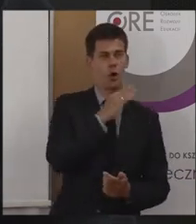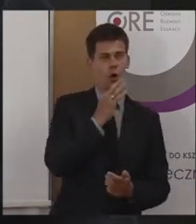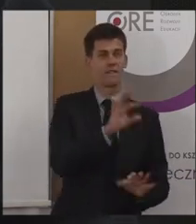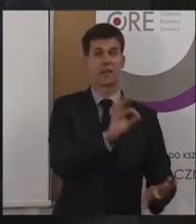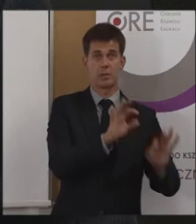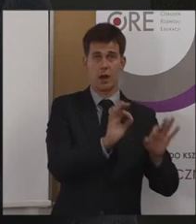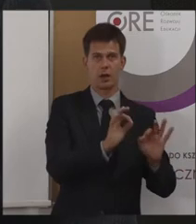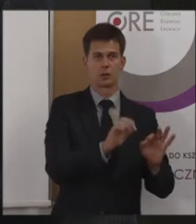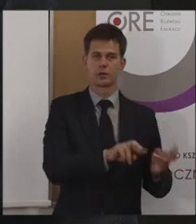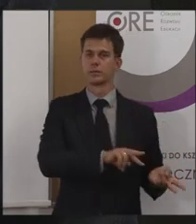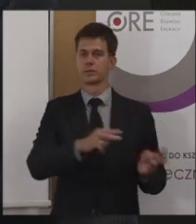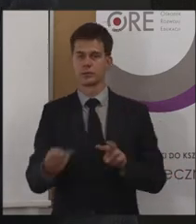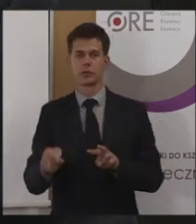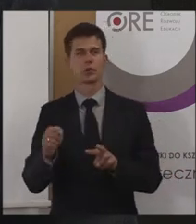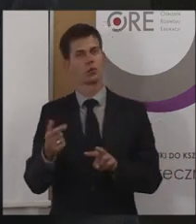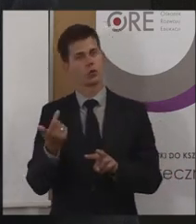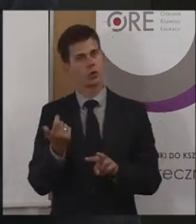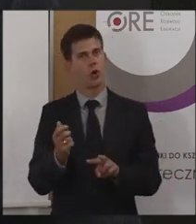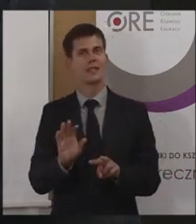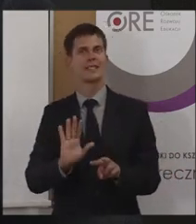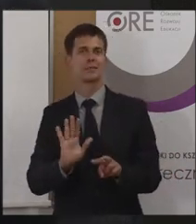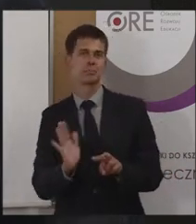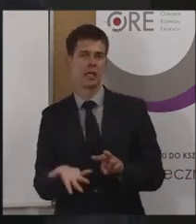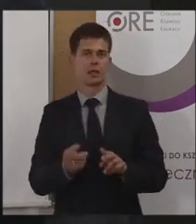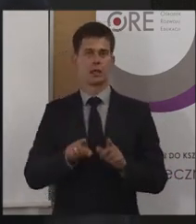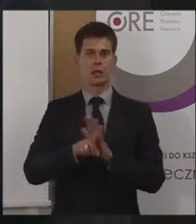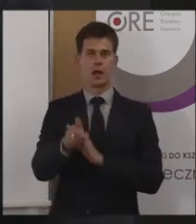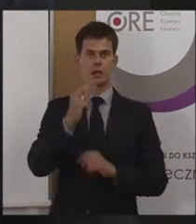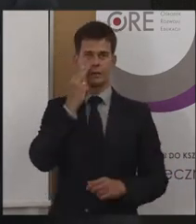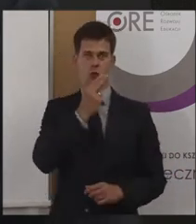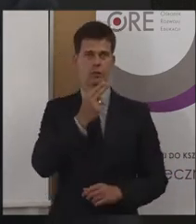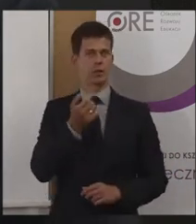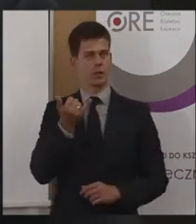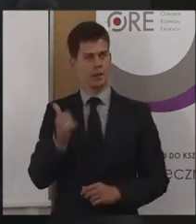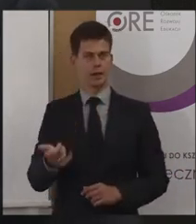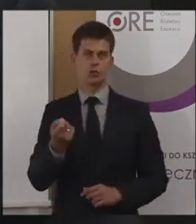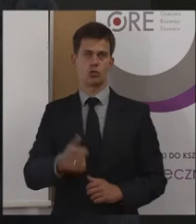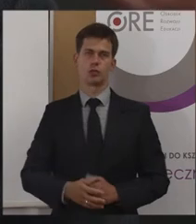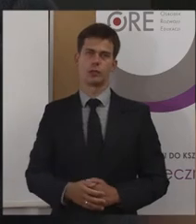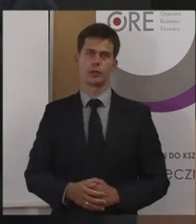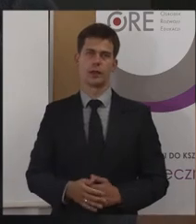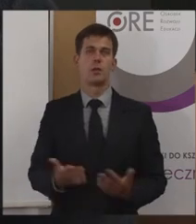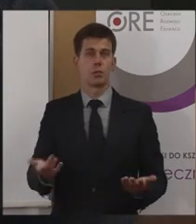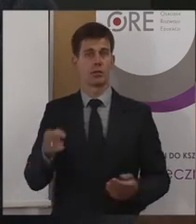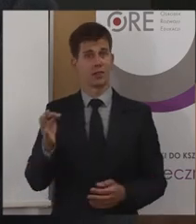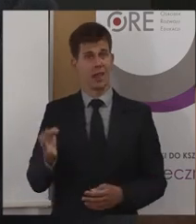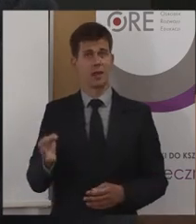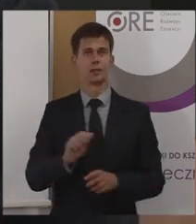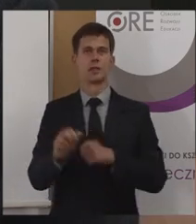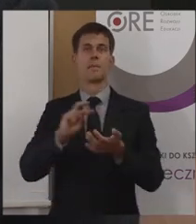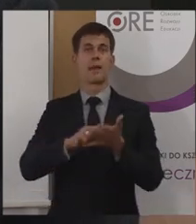co ja wiem, platforma w swej warstwie technologicznej nie zakłada jakichś